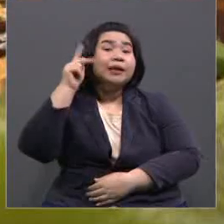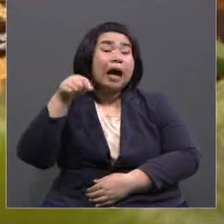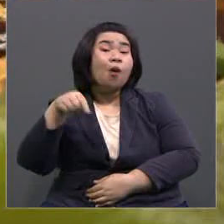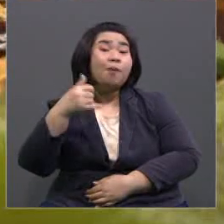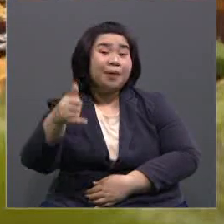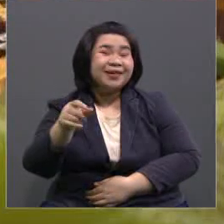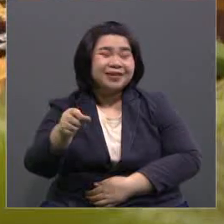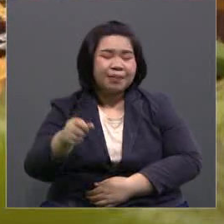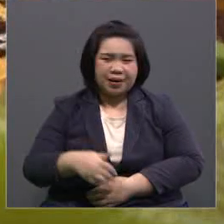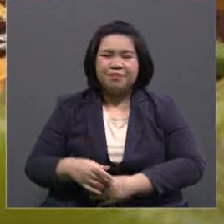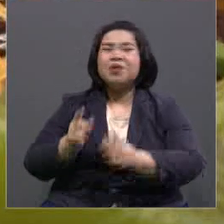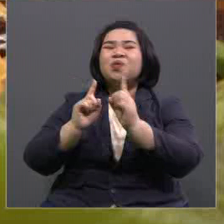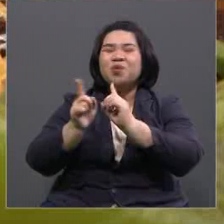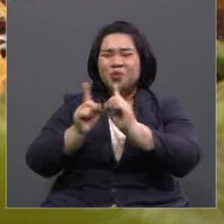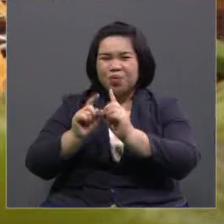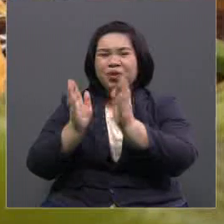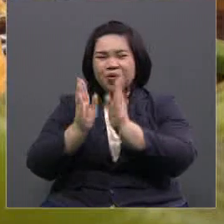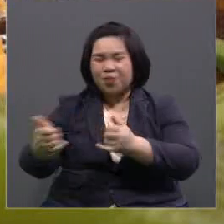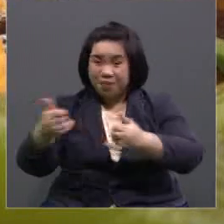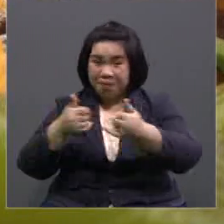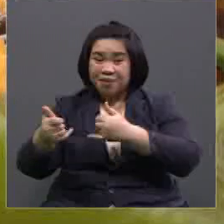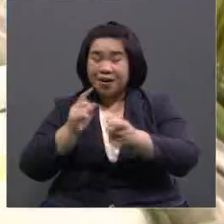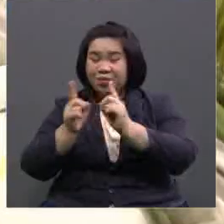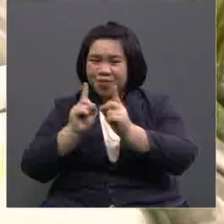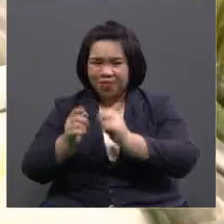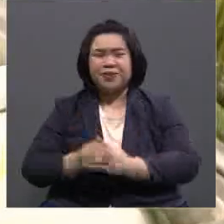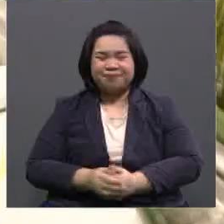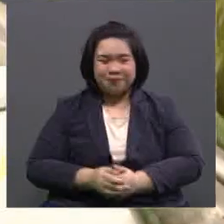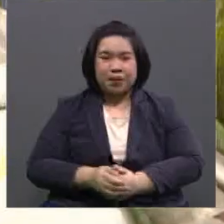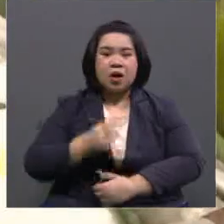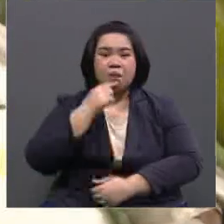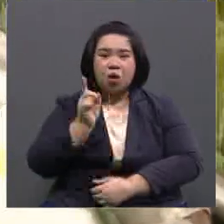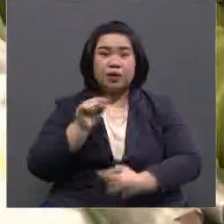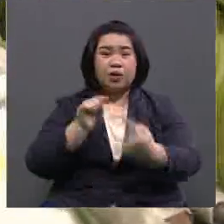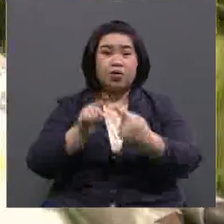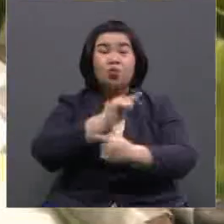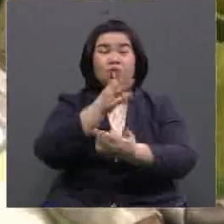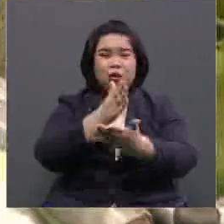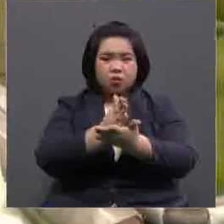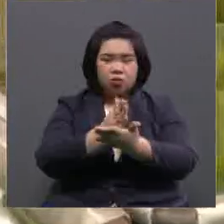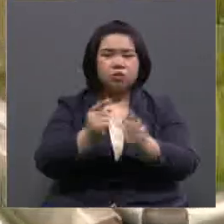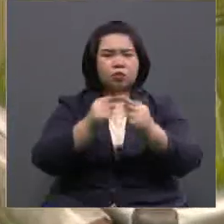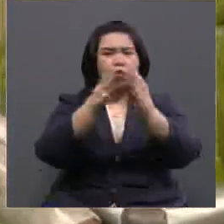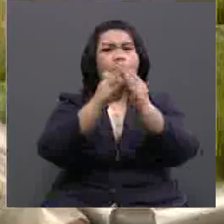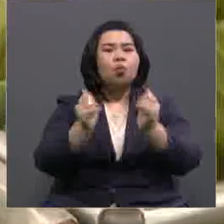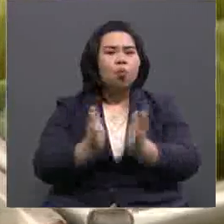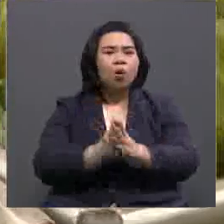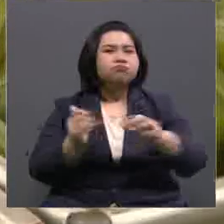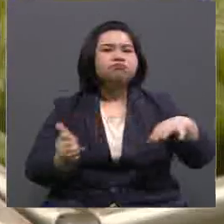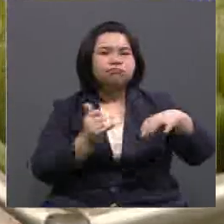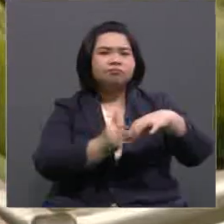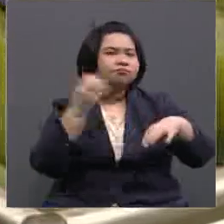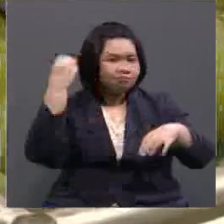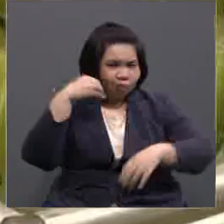ก็ไม่พลาดค่ะไปพูดคุยกับคนที่มาร่วมทำบุญกันหน่อยเขาบอกว่าปกติเนี่ยวันหยุดจะพาครอบครัวเข้าวัดทำบุญเป็นประจำกันอยู่